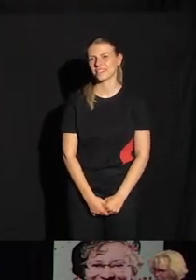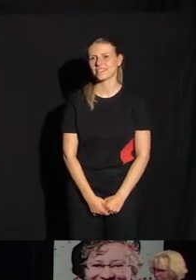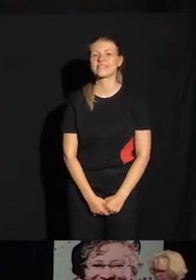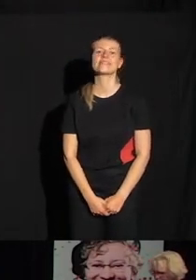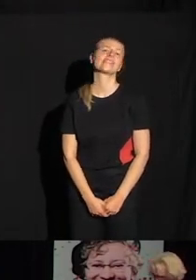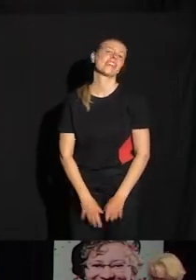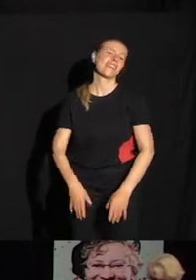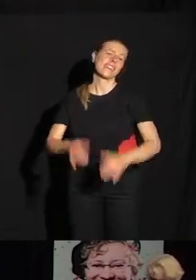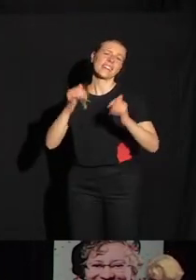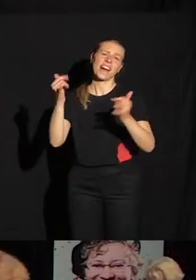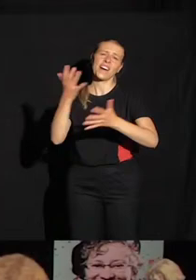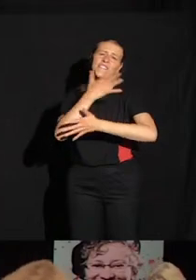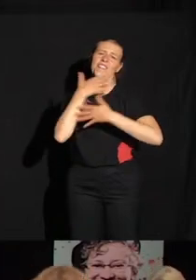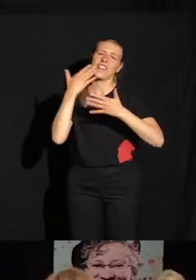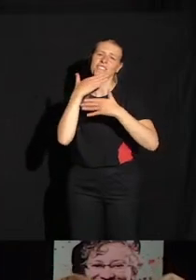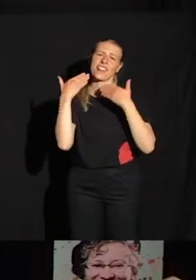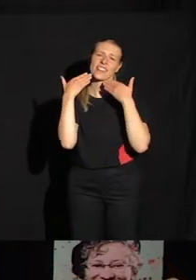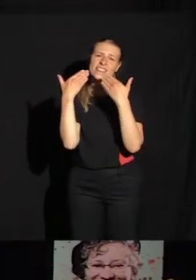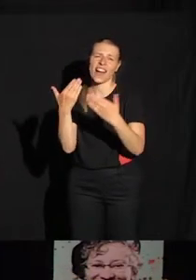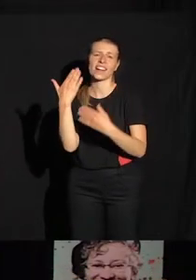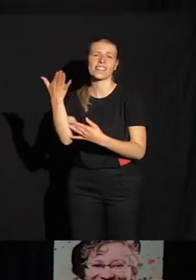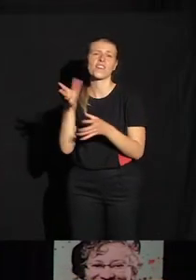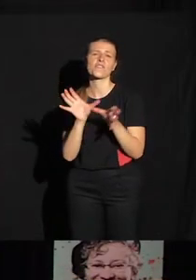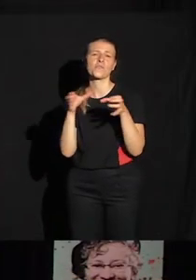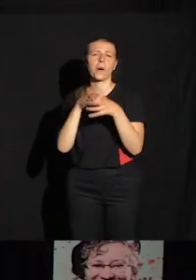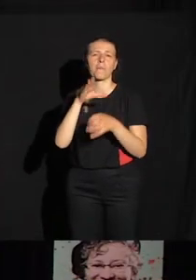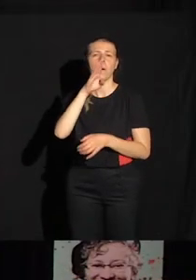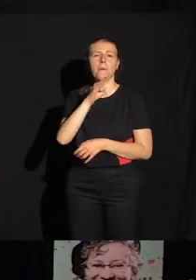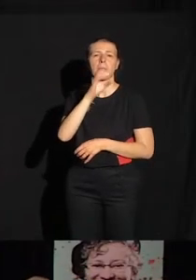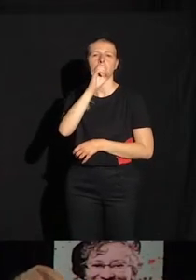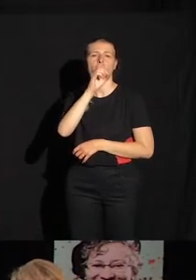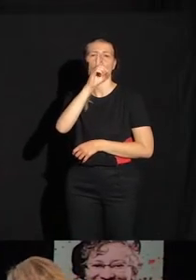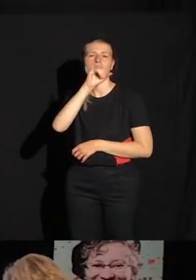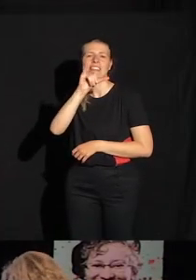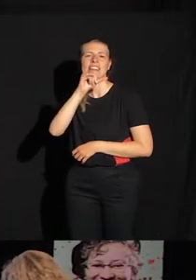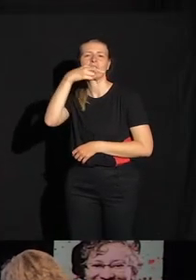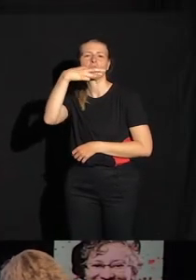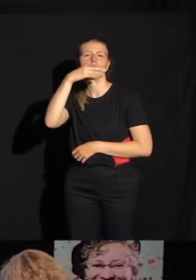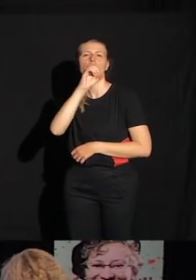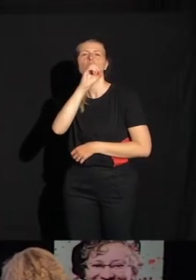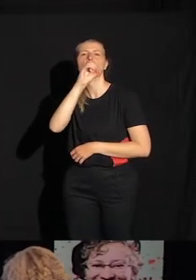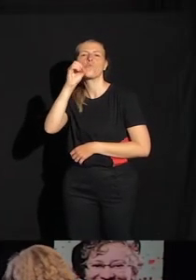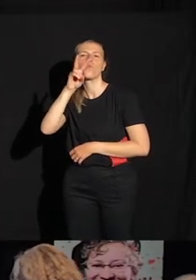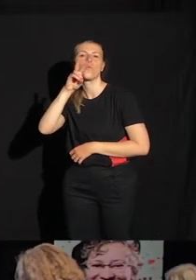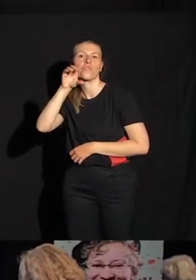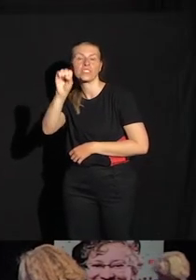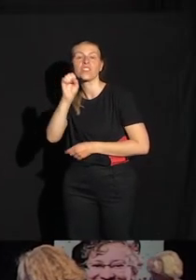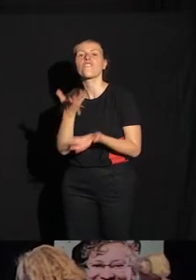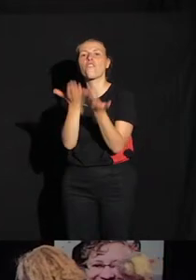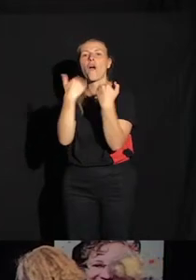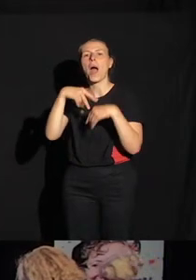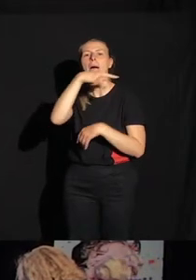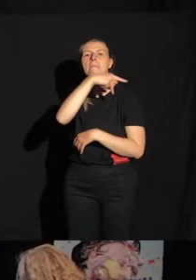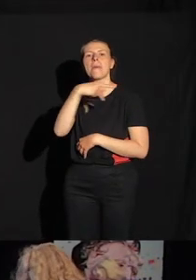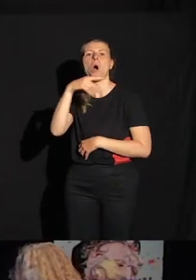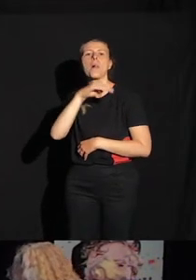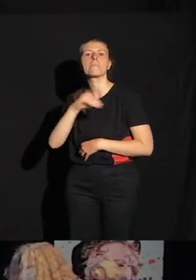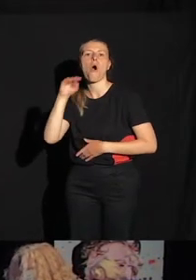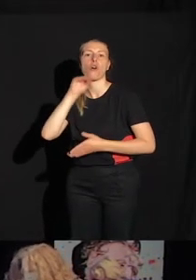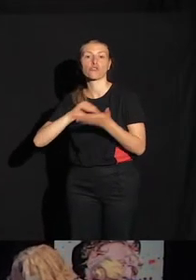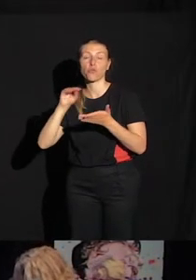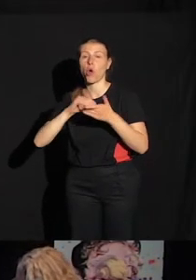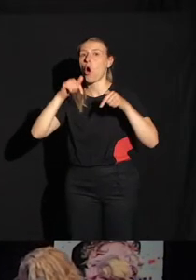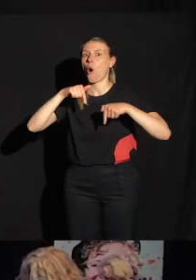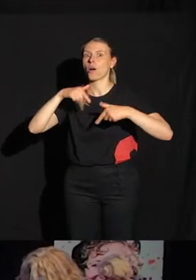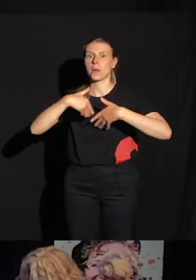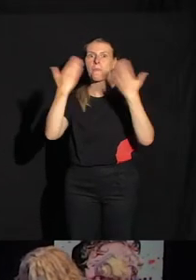Ja, vielen Dank an die Body Grooves von der Paul-Mohr-Schule. Heute Morgen war das ja schon so klasse und da kam ich ganz